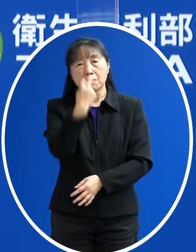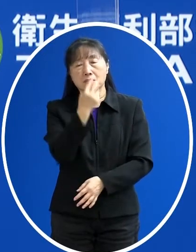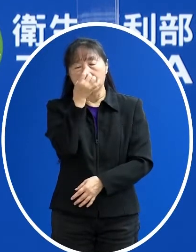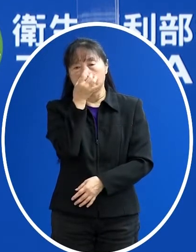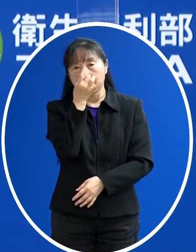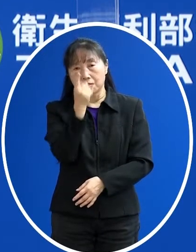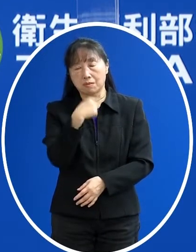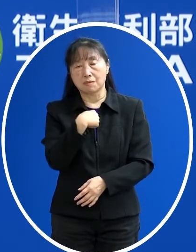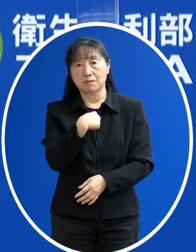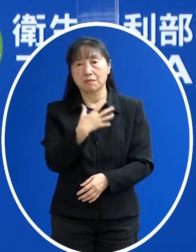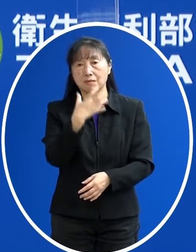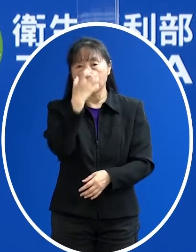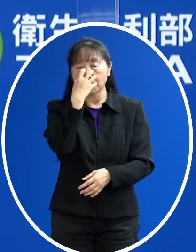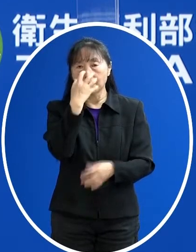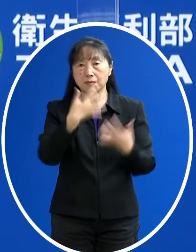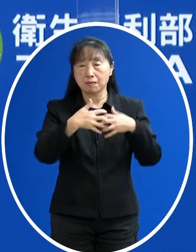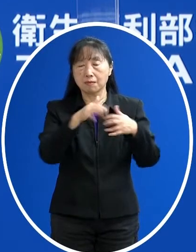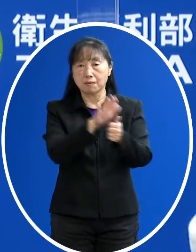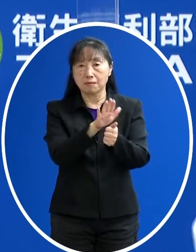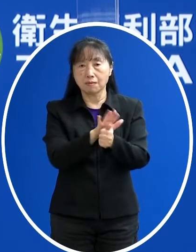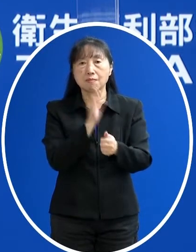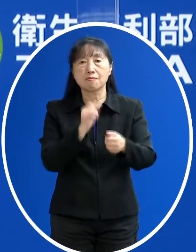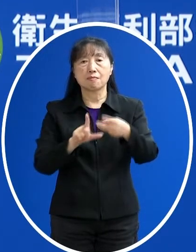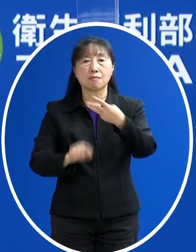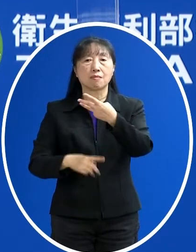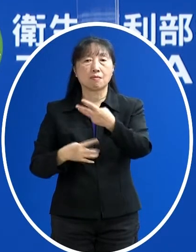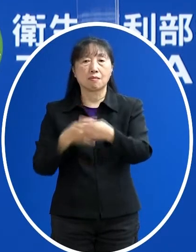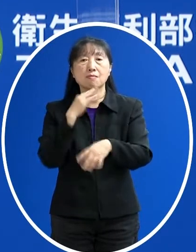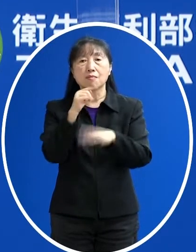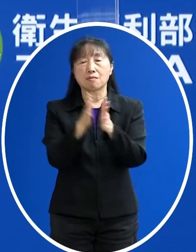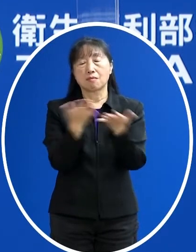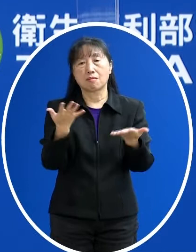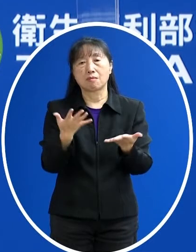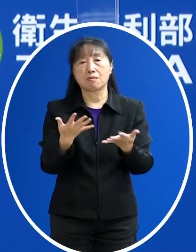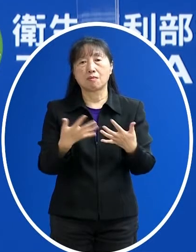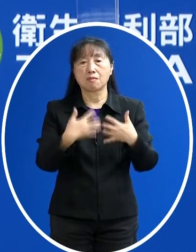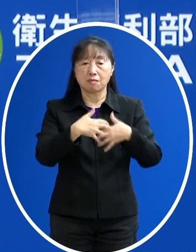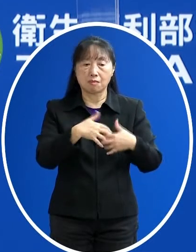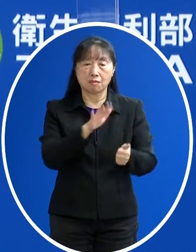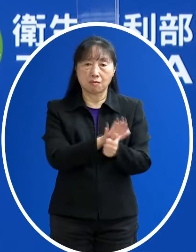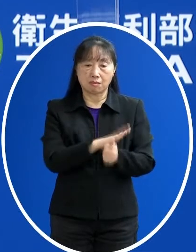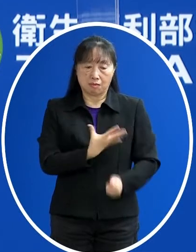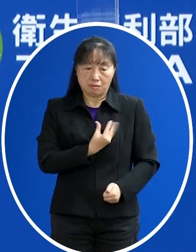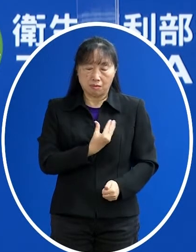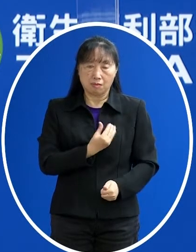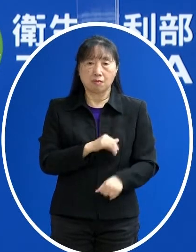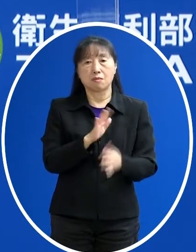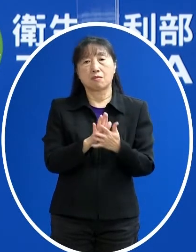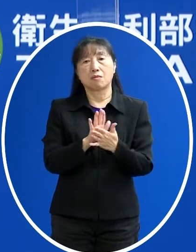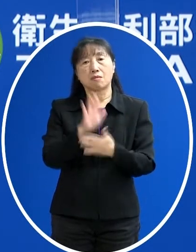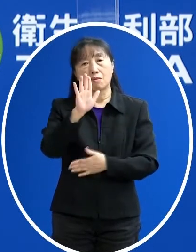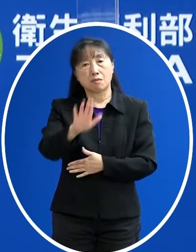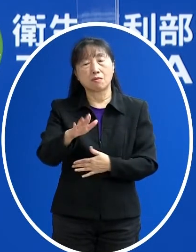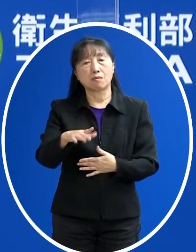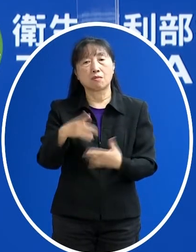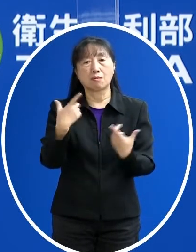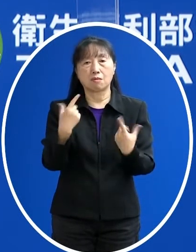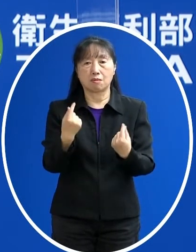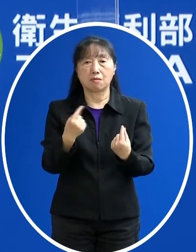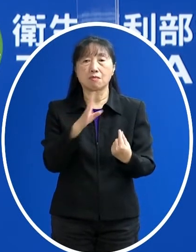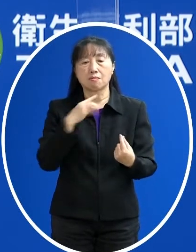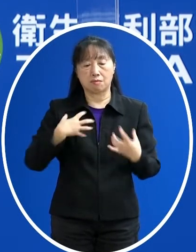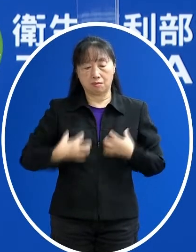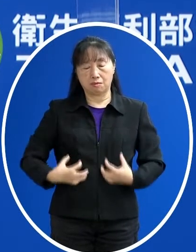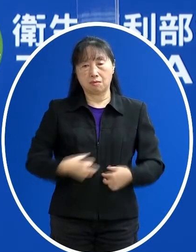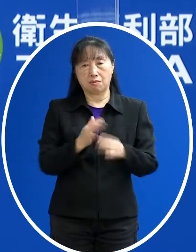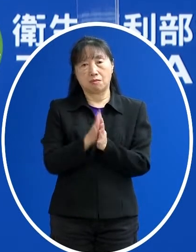呼吸器治疗，3月1日因病情恶化使用叶克膜治疗，那后续因多重器官衰竭